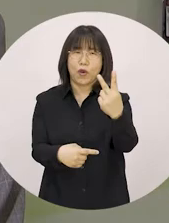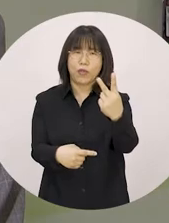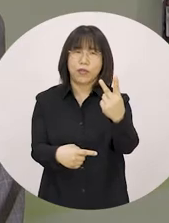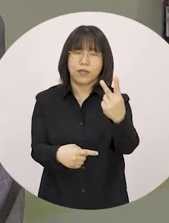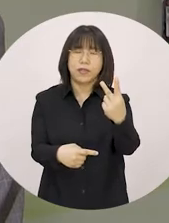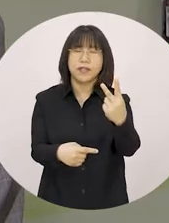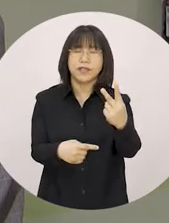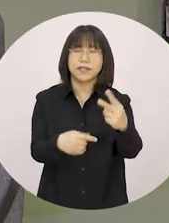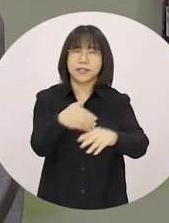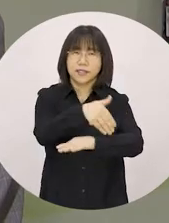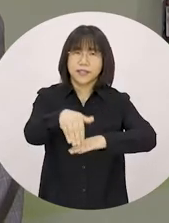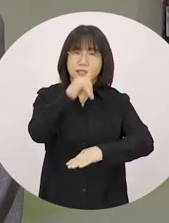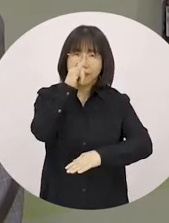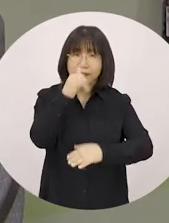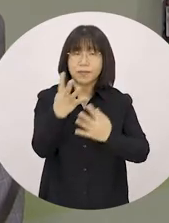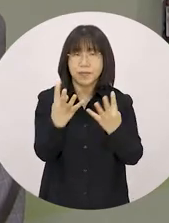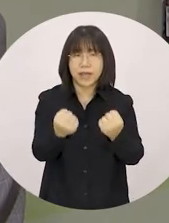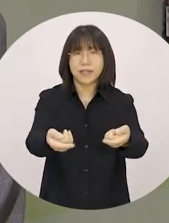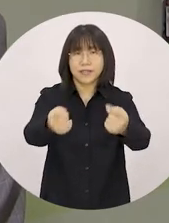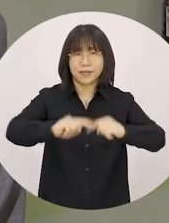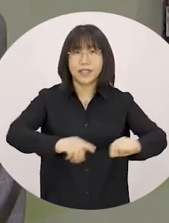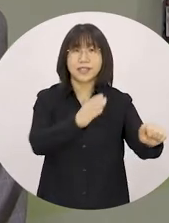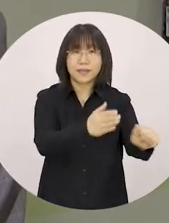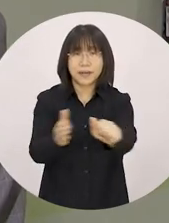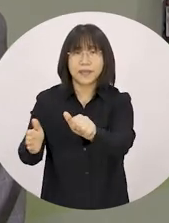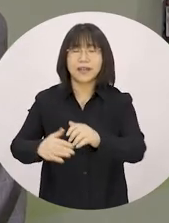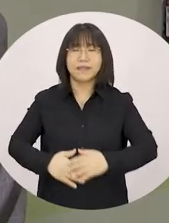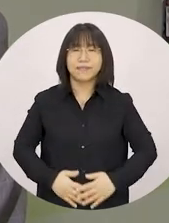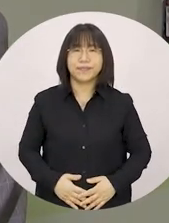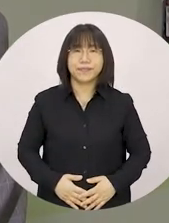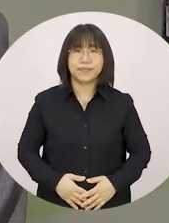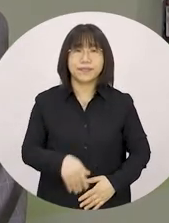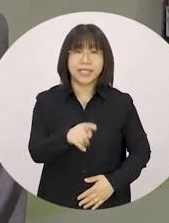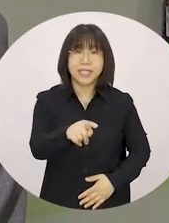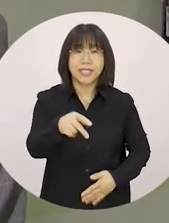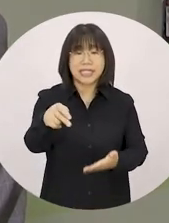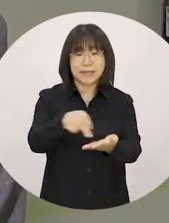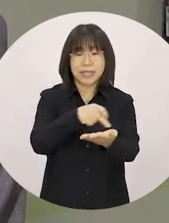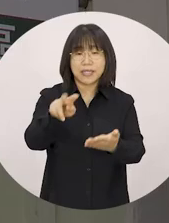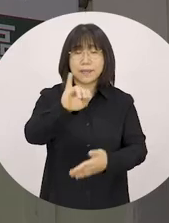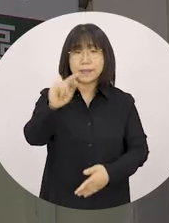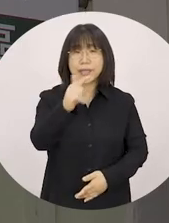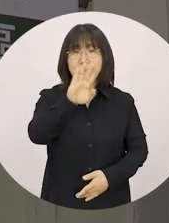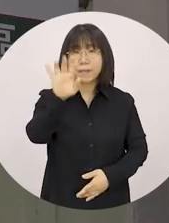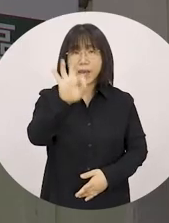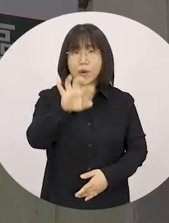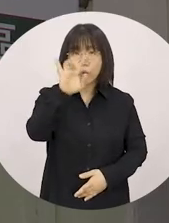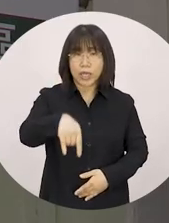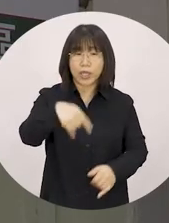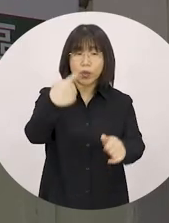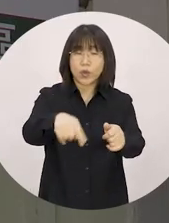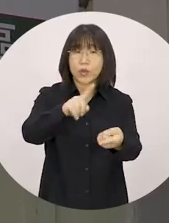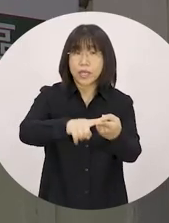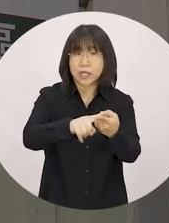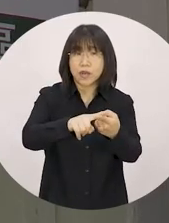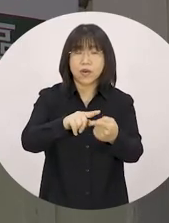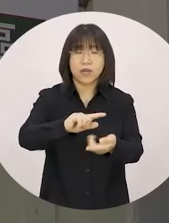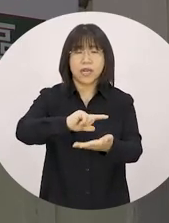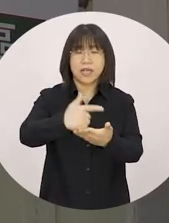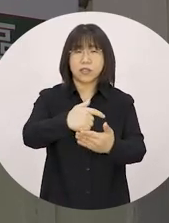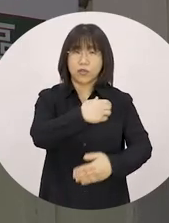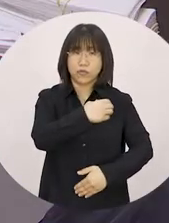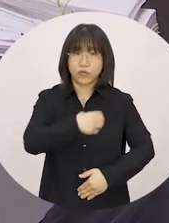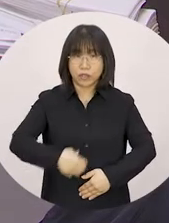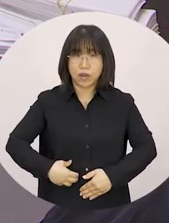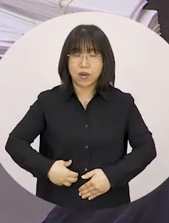차례 의 보충 교육을 별도로 진행할 예정입니다 많은 참여 부탁드리겠습니다 기타 스마트 민방위 교육에